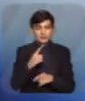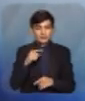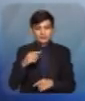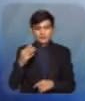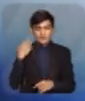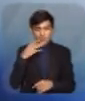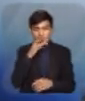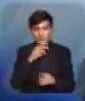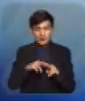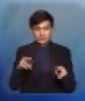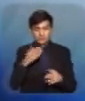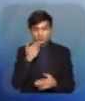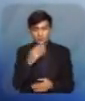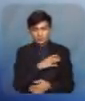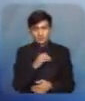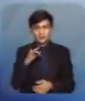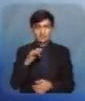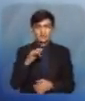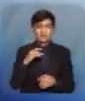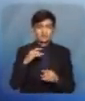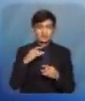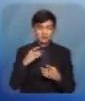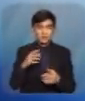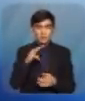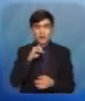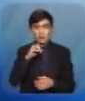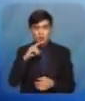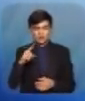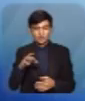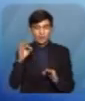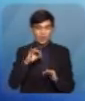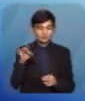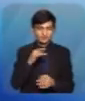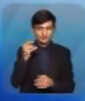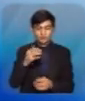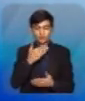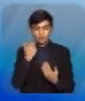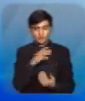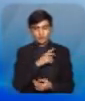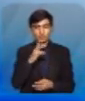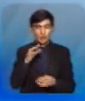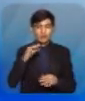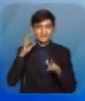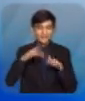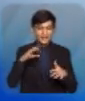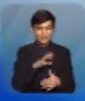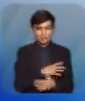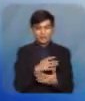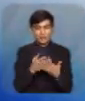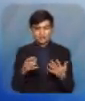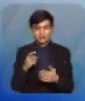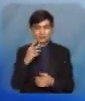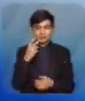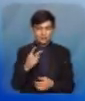много лет не было ни традиционных рождественских не крещенских морозов зато снега выпало в разных регионах от двух